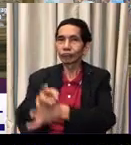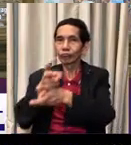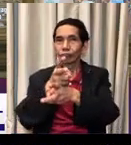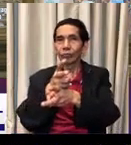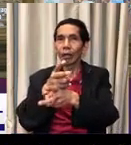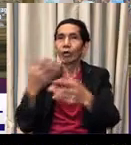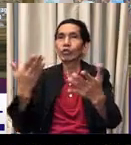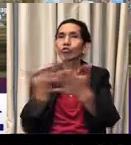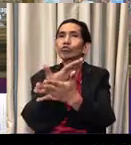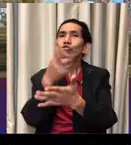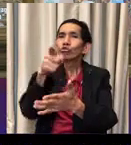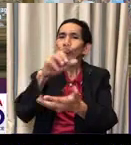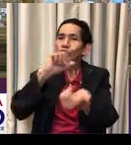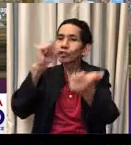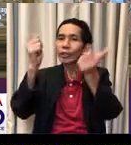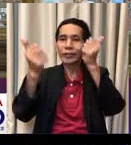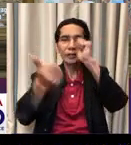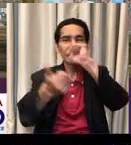Bago ka,